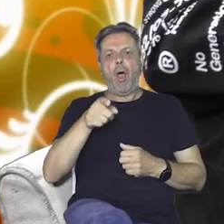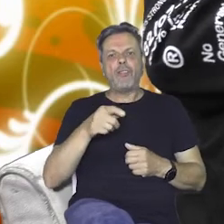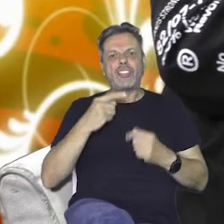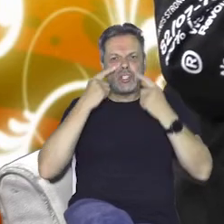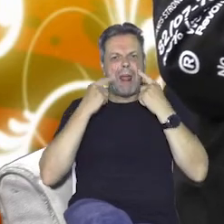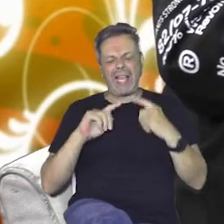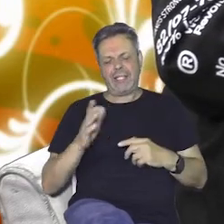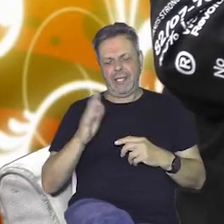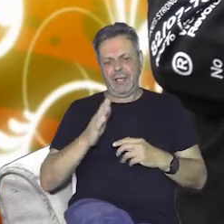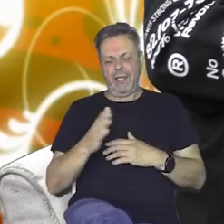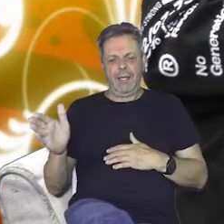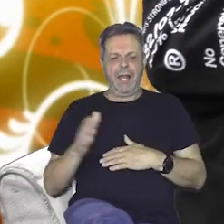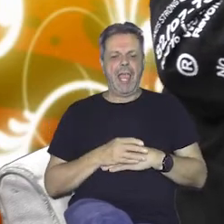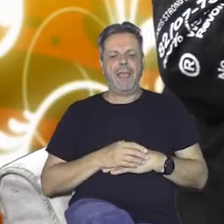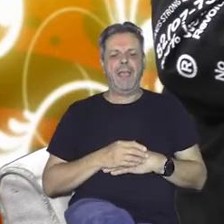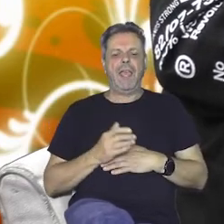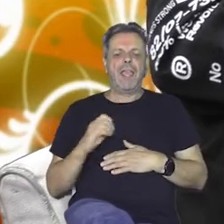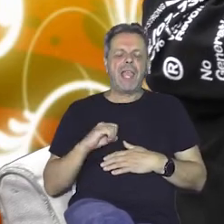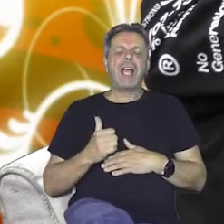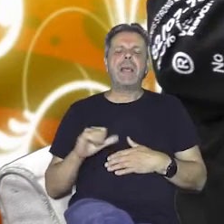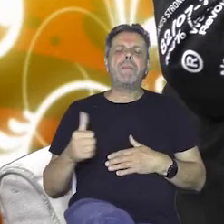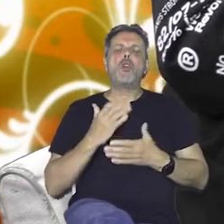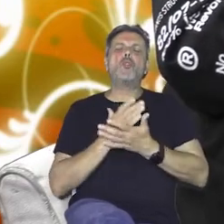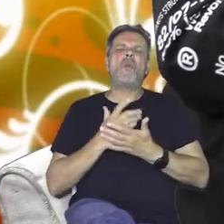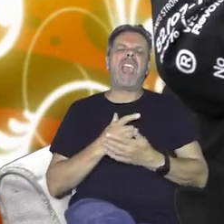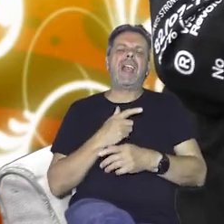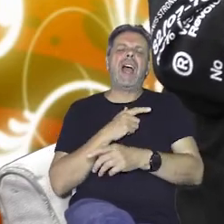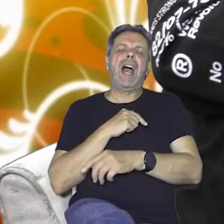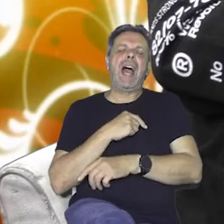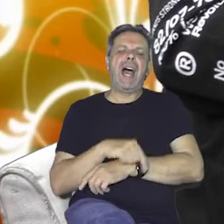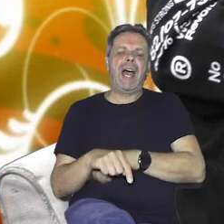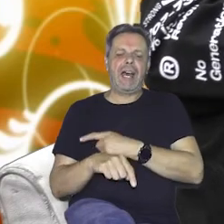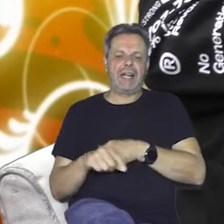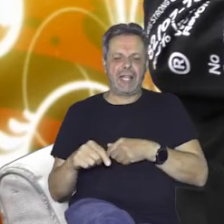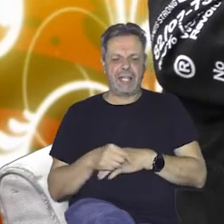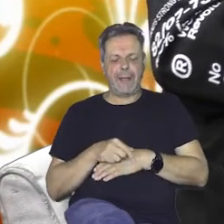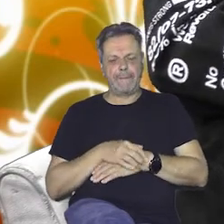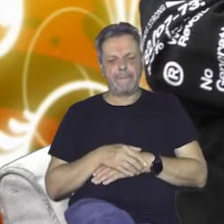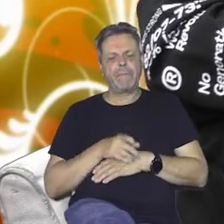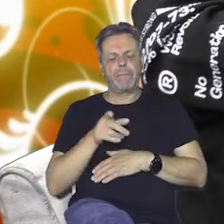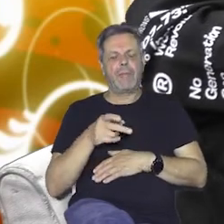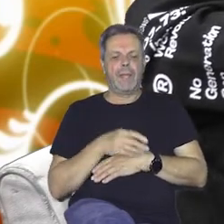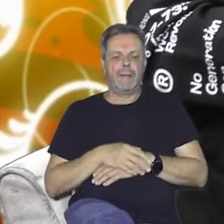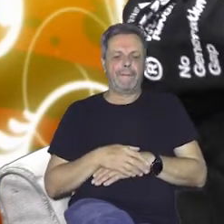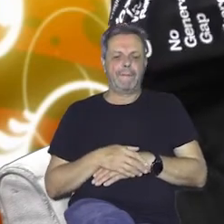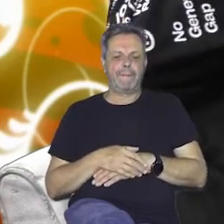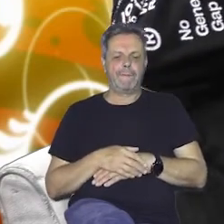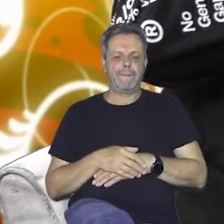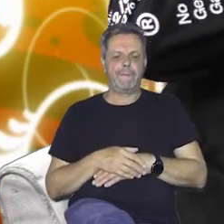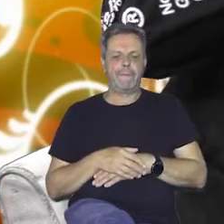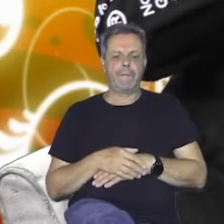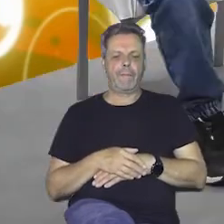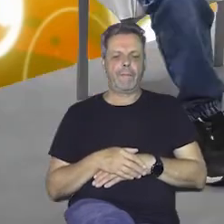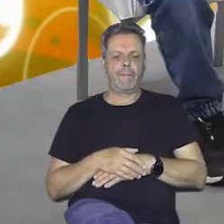se toga tiče, jer sam još uvijek ranjena, znaš? Ti to znaš i razumiješ. Da pače i kao